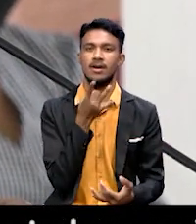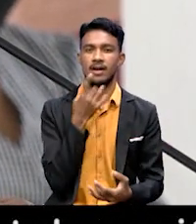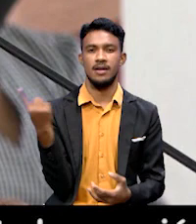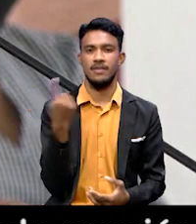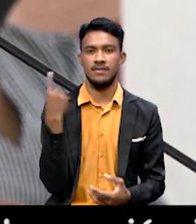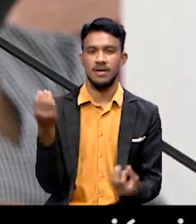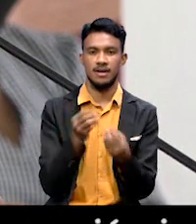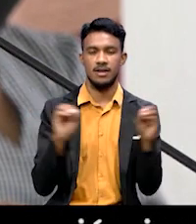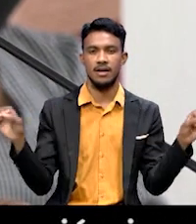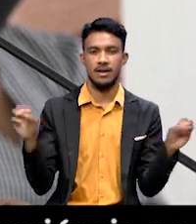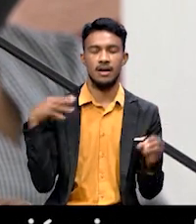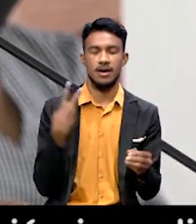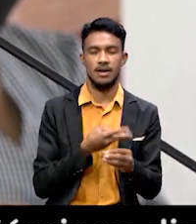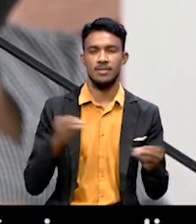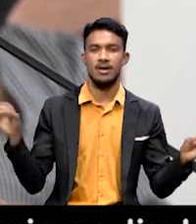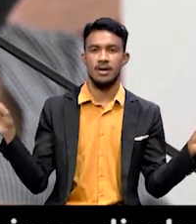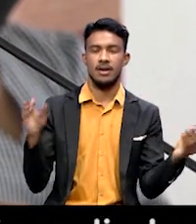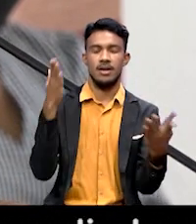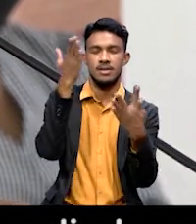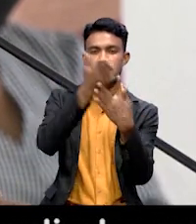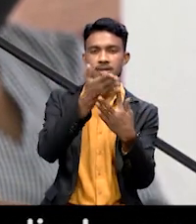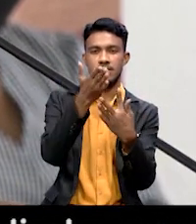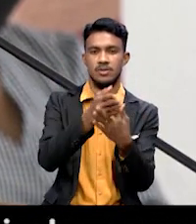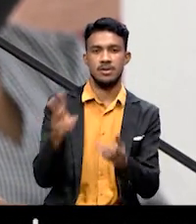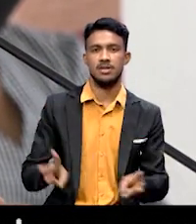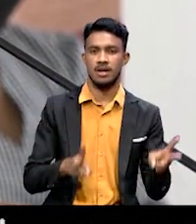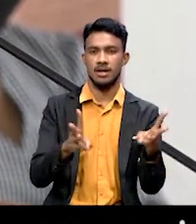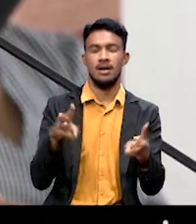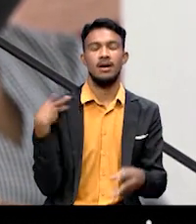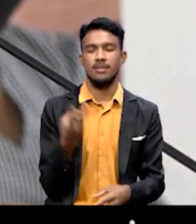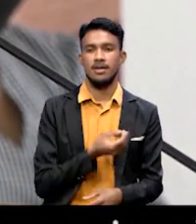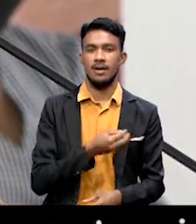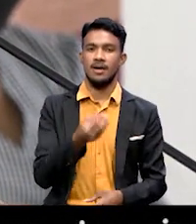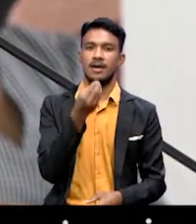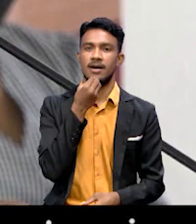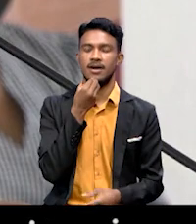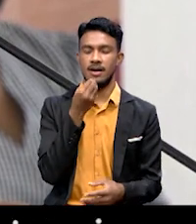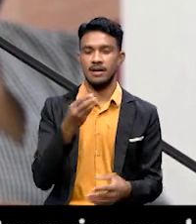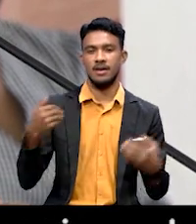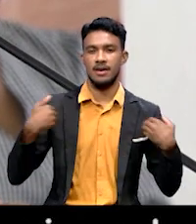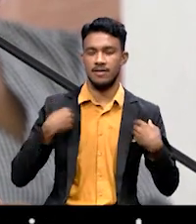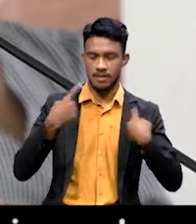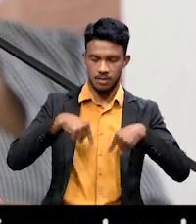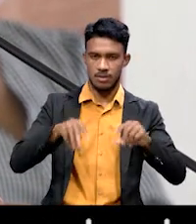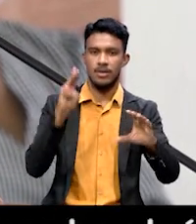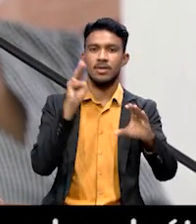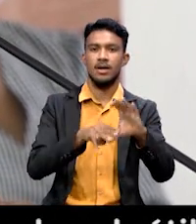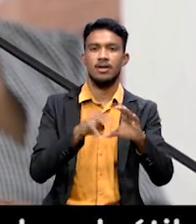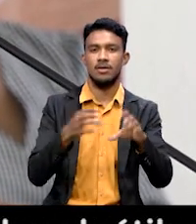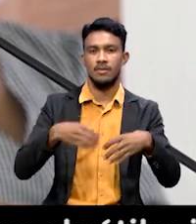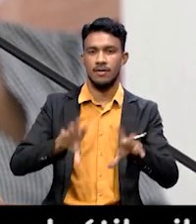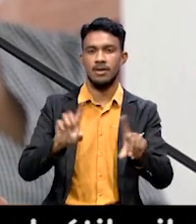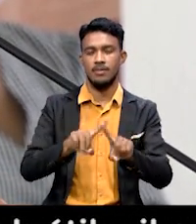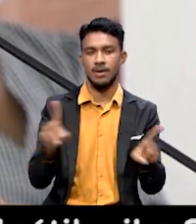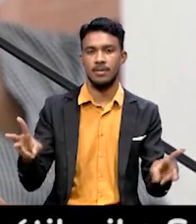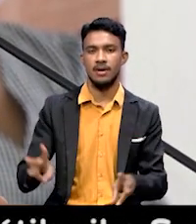Ahmi masalah iya akses supaya istirahat ini lah iya ini. Ahmi ini produk ini iya para telur netik bahan mereka ada parfaan. Maybe dalam lah iya telur